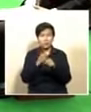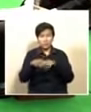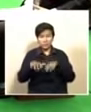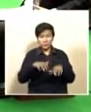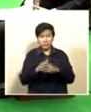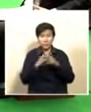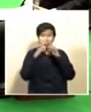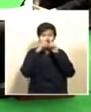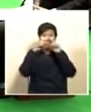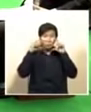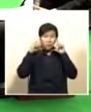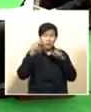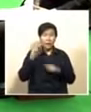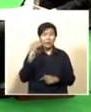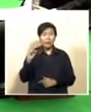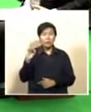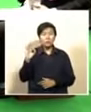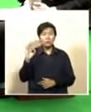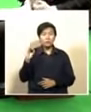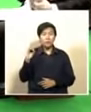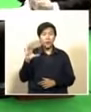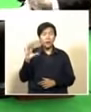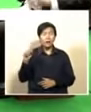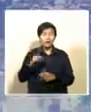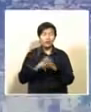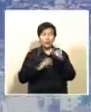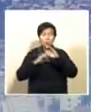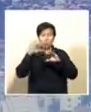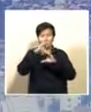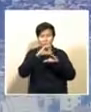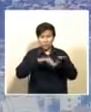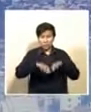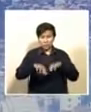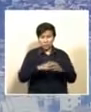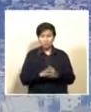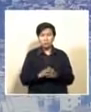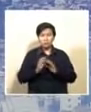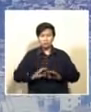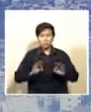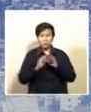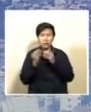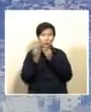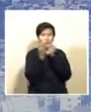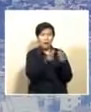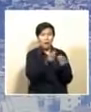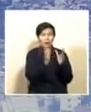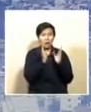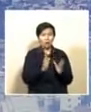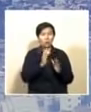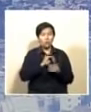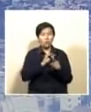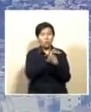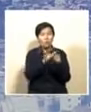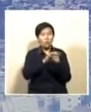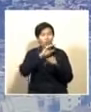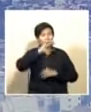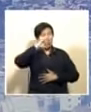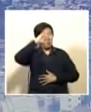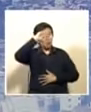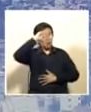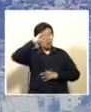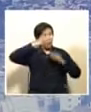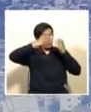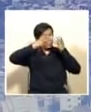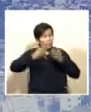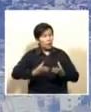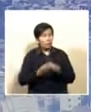ยกำหนดว่าผู้ป่วย N95 เนี่ยที่ต้องใช้เนี่ยผู้ป่วยคนหนึ่งต้องใช้ N95 15ชิ้นนะครับ